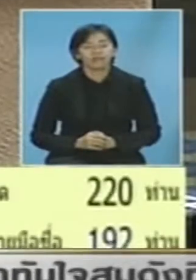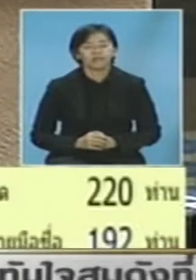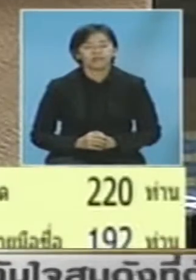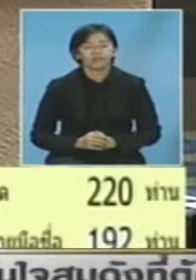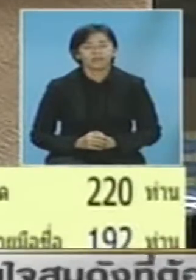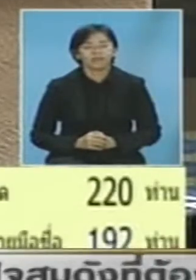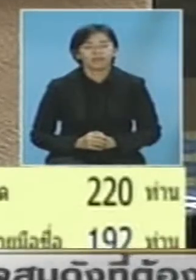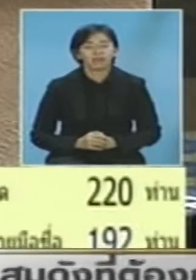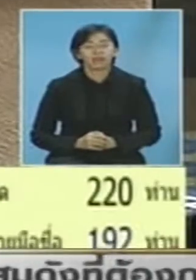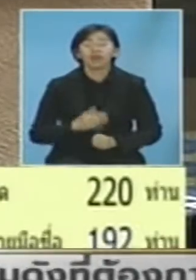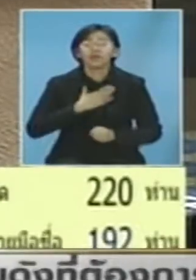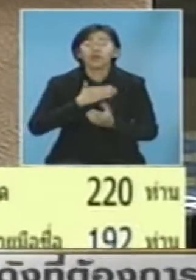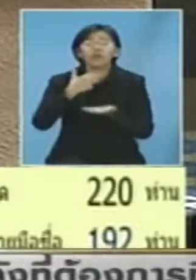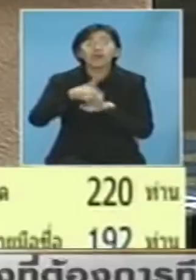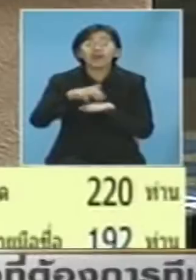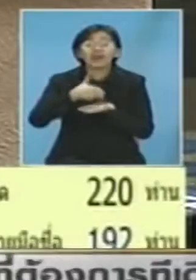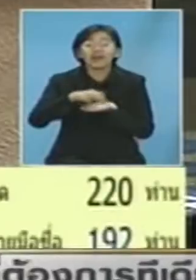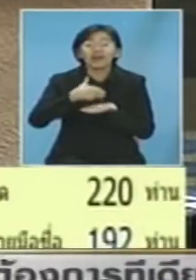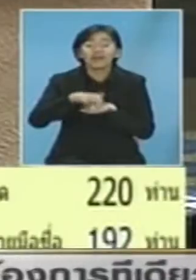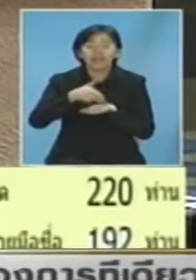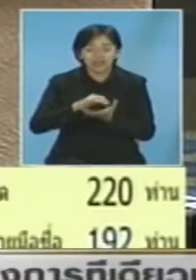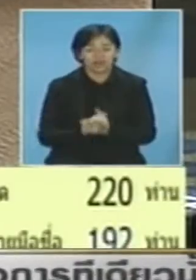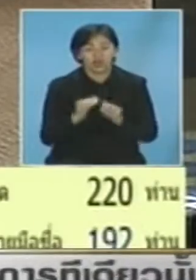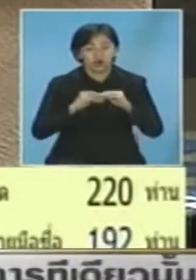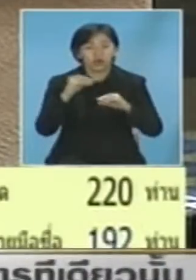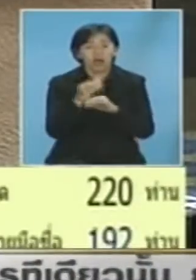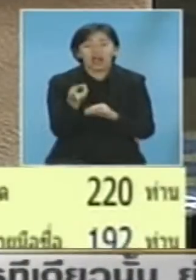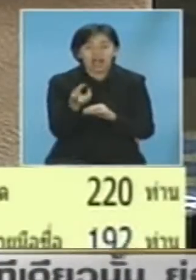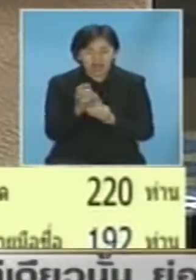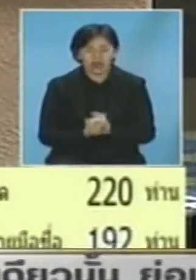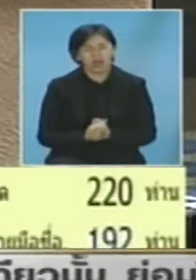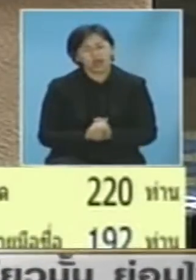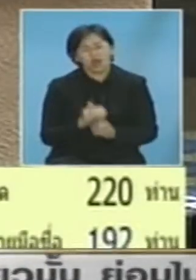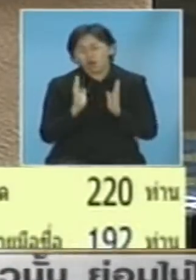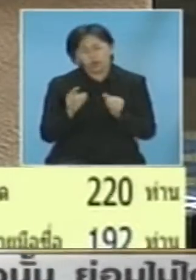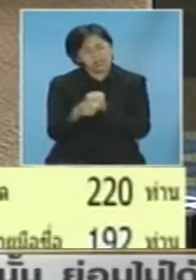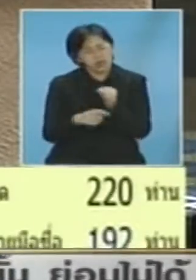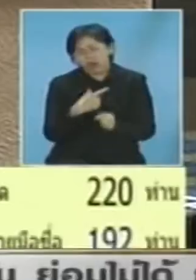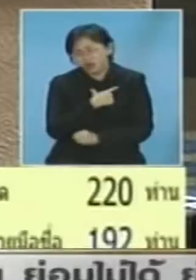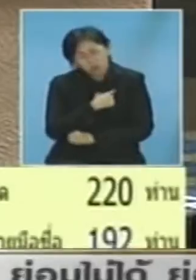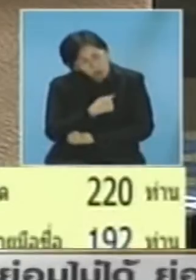คงกล่าวแต่เพียงว่าโครงการนี้เป็นที่ชื่นชอบของชาวน